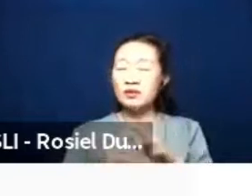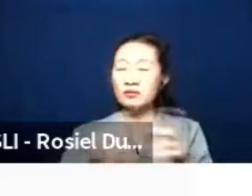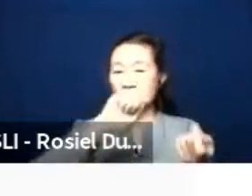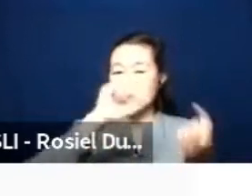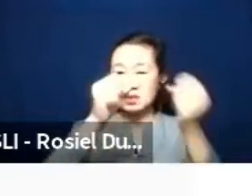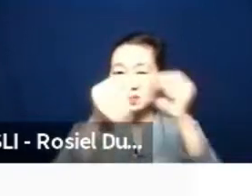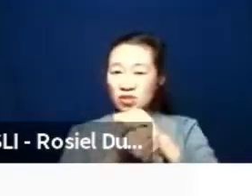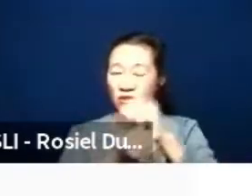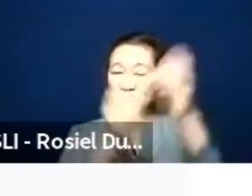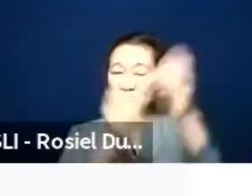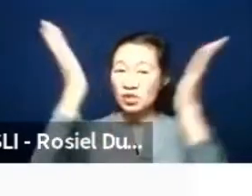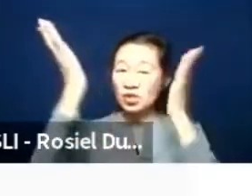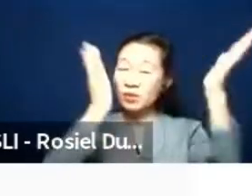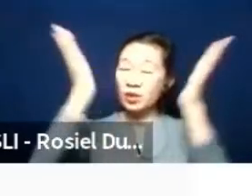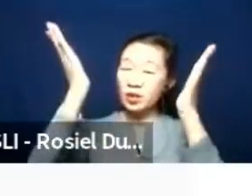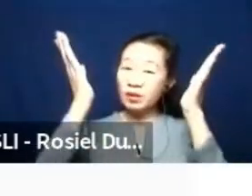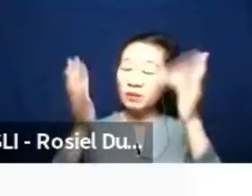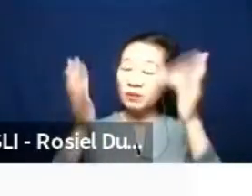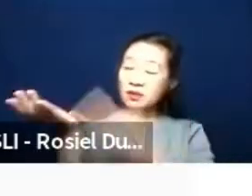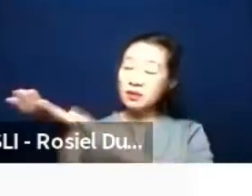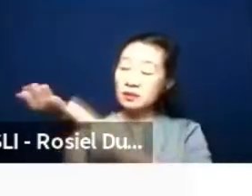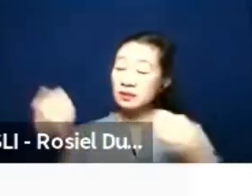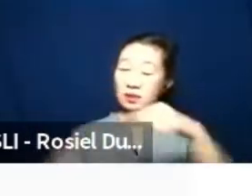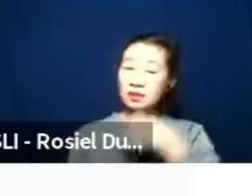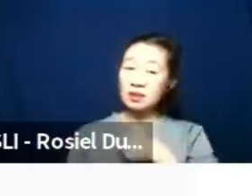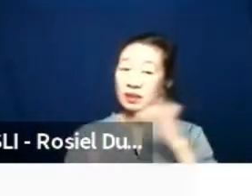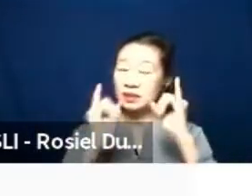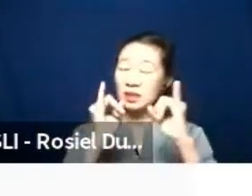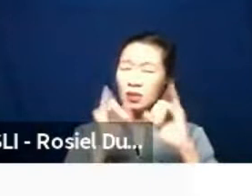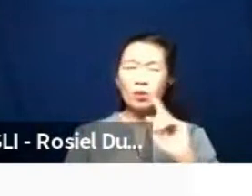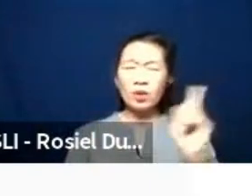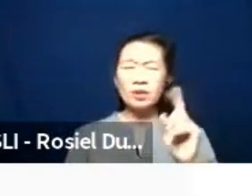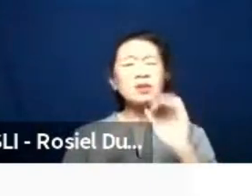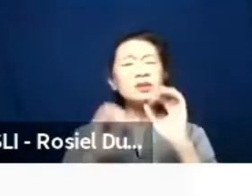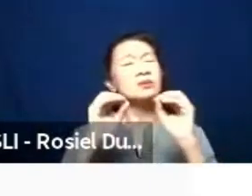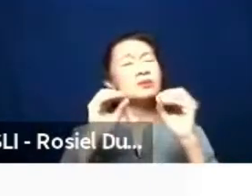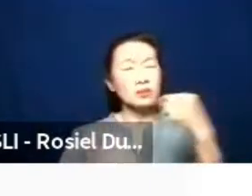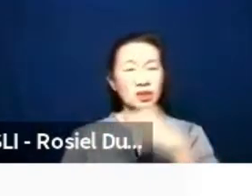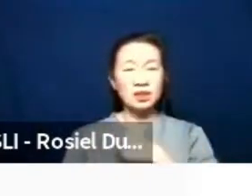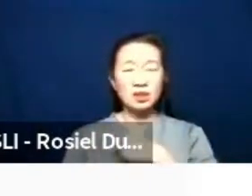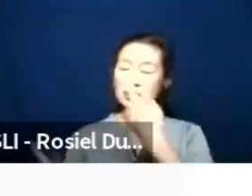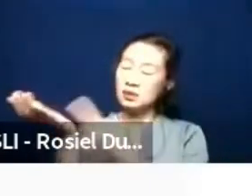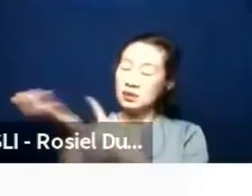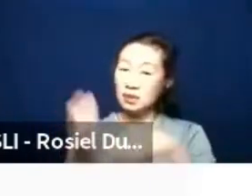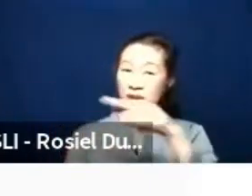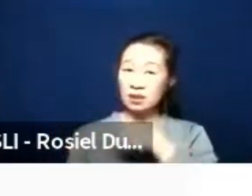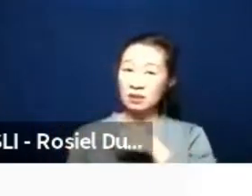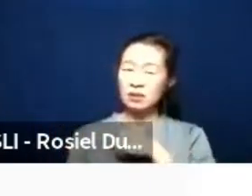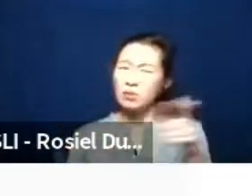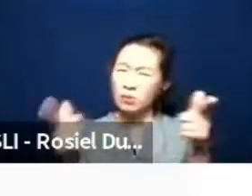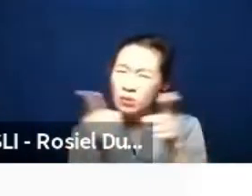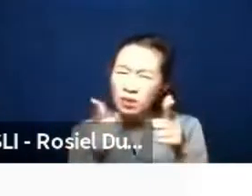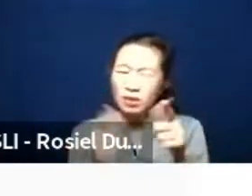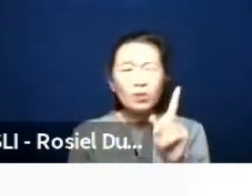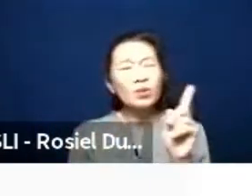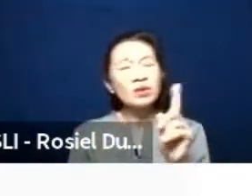services, no? Tatalakayin natin yung instruction, ano yung ituturo natin, tatalakayin natin a little bit about ano ba